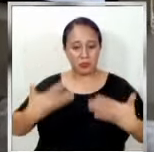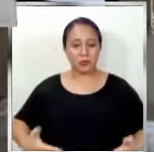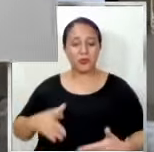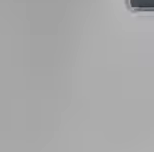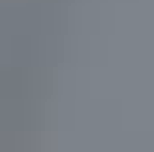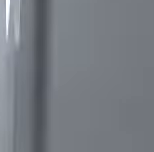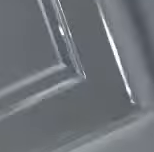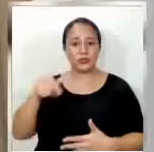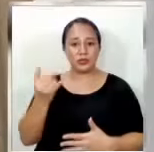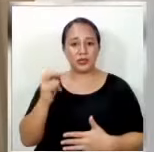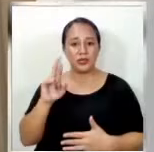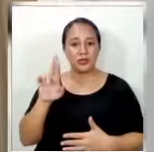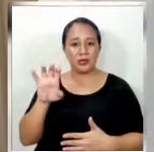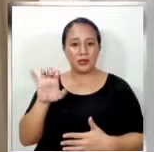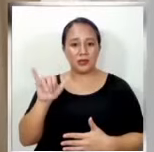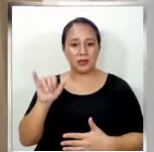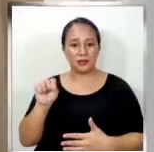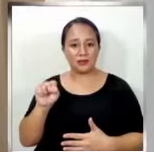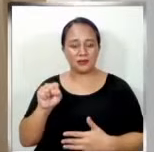Carampel.